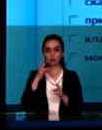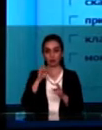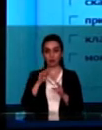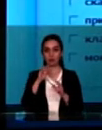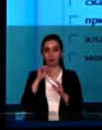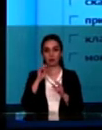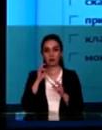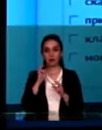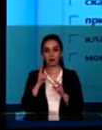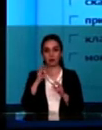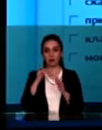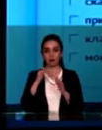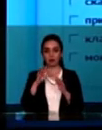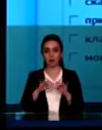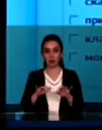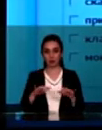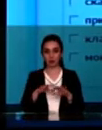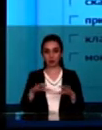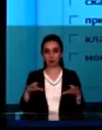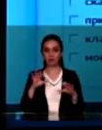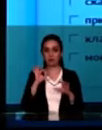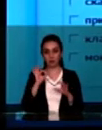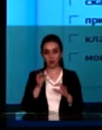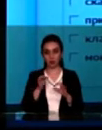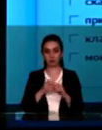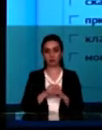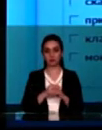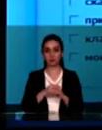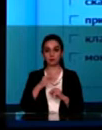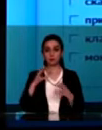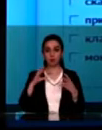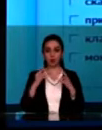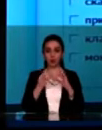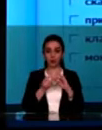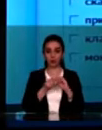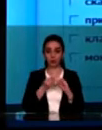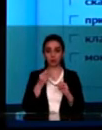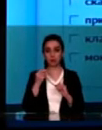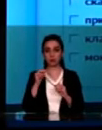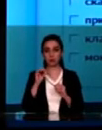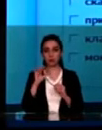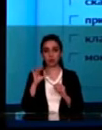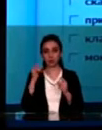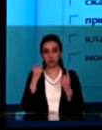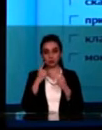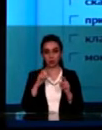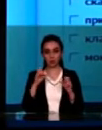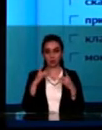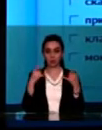клавиатура. Нажимаем «Проверить». Верно. Теперь устройство вывода информации. Первое.